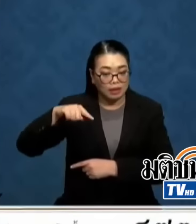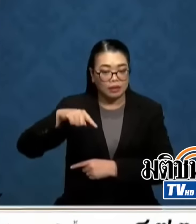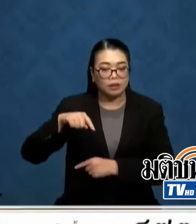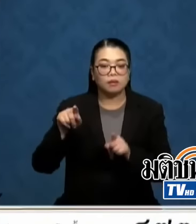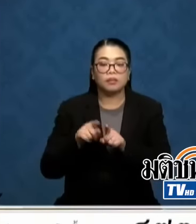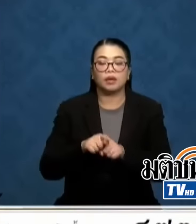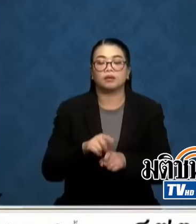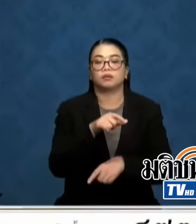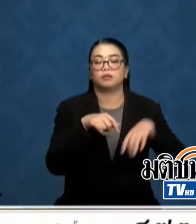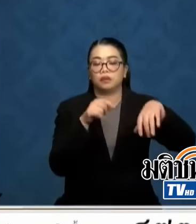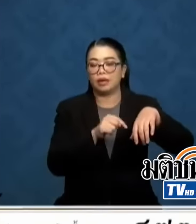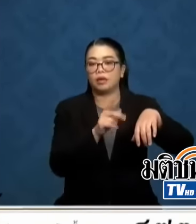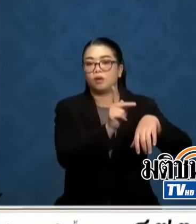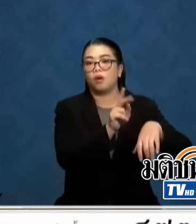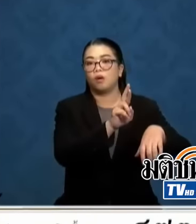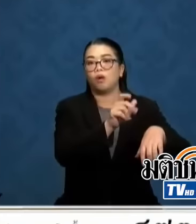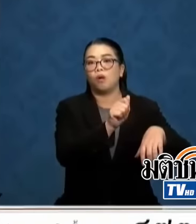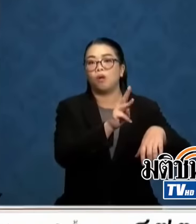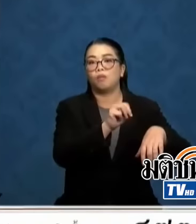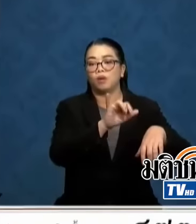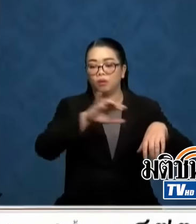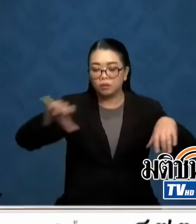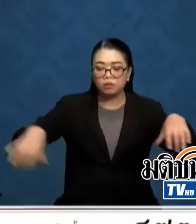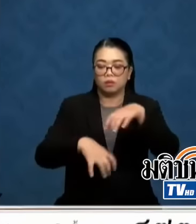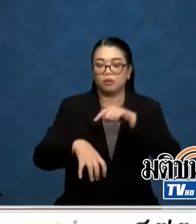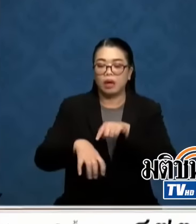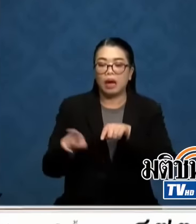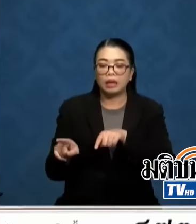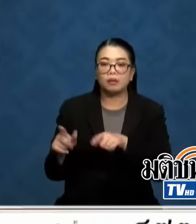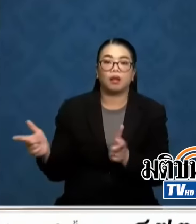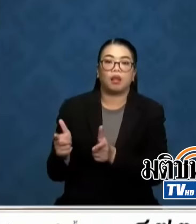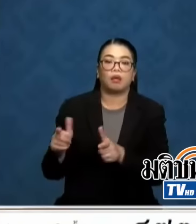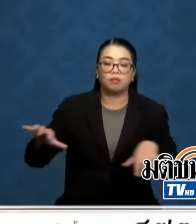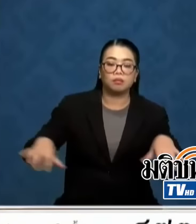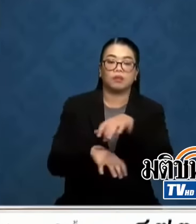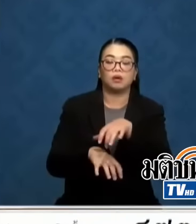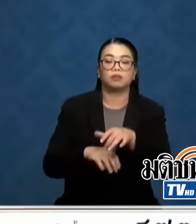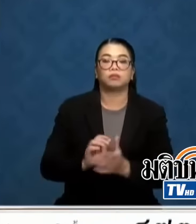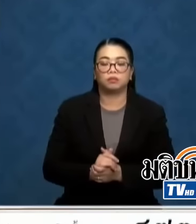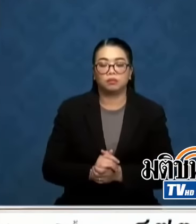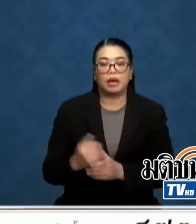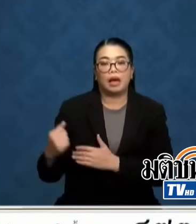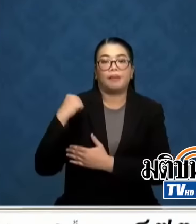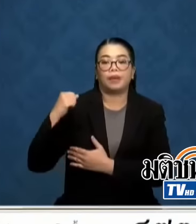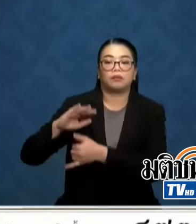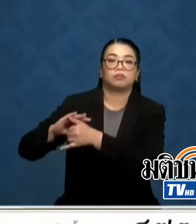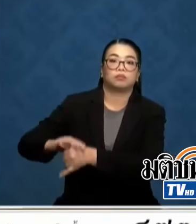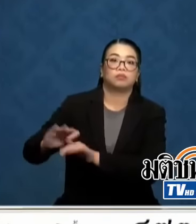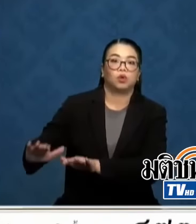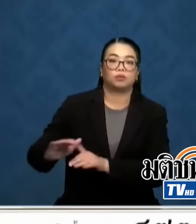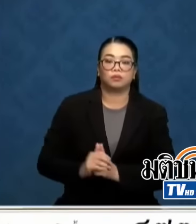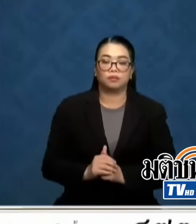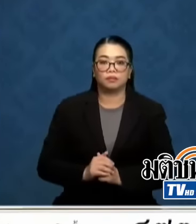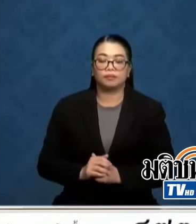สบตอีกครั้งหนึ่งอีกทอดหนึ่งนะครับจนถึงทุกวันนี้นั่นคือส่วนหนึ่ง